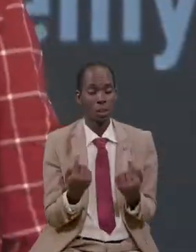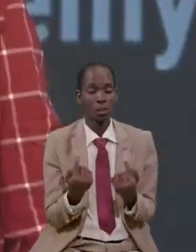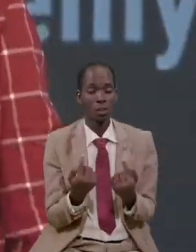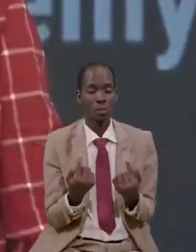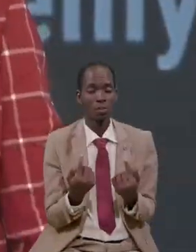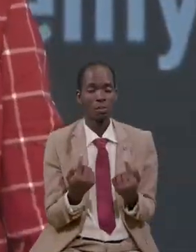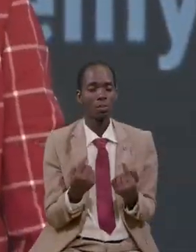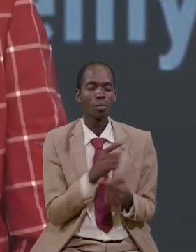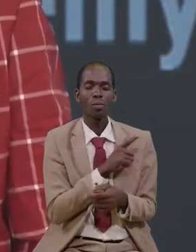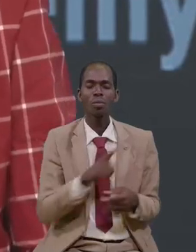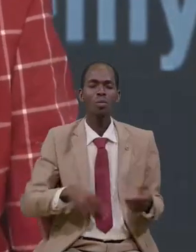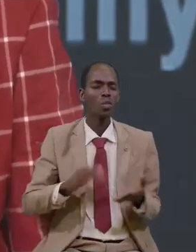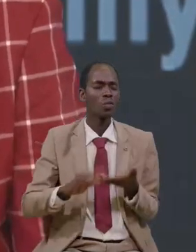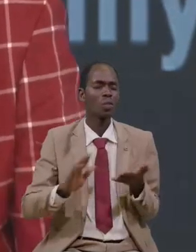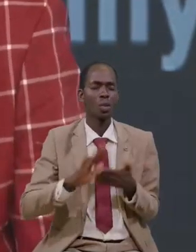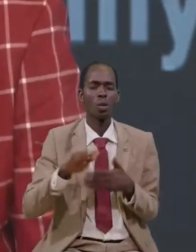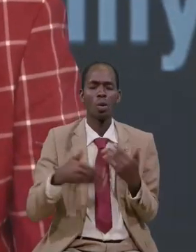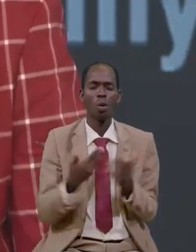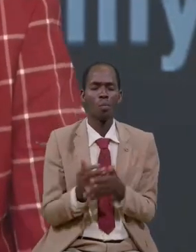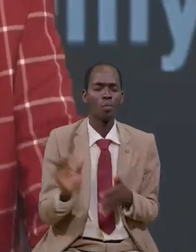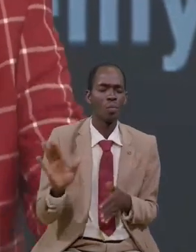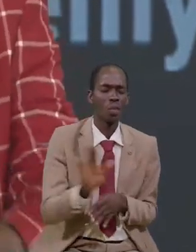Pardonne tous leurs péchés.